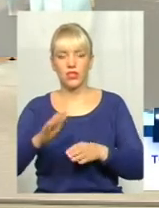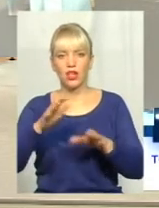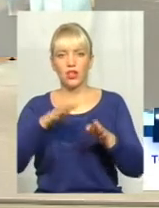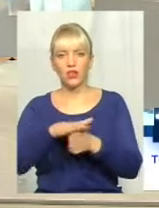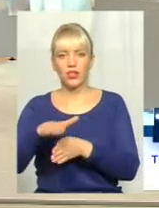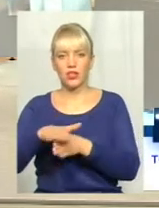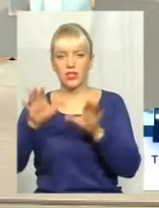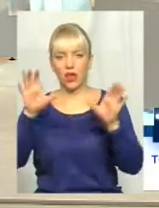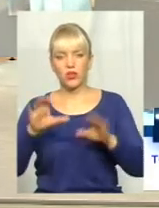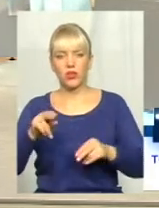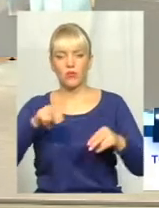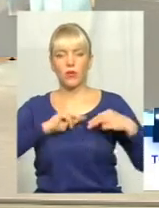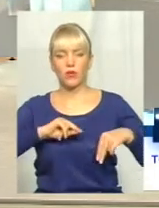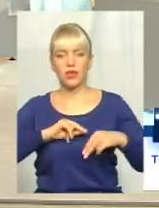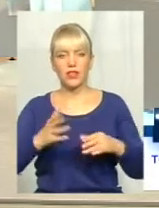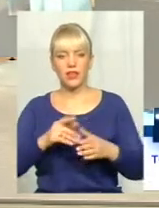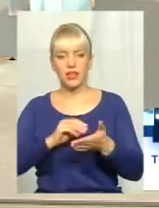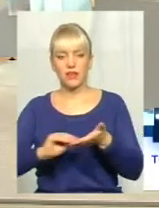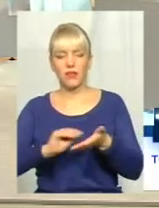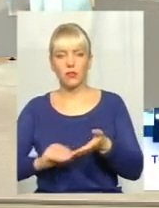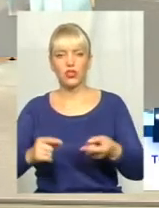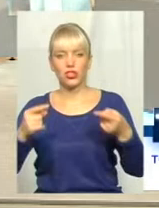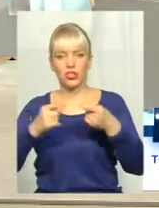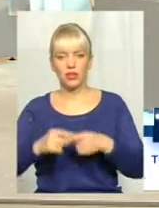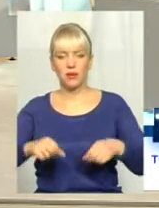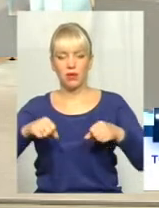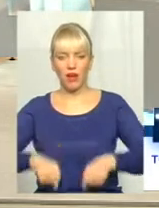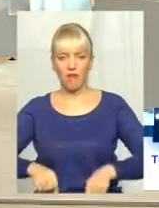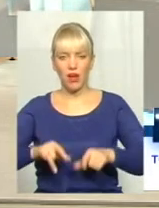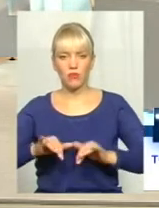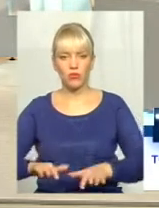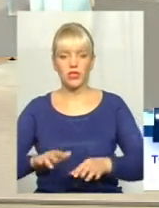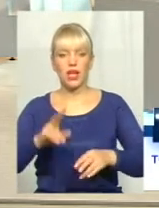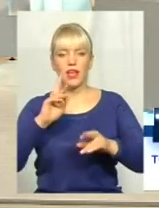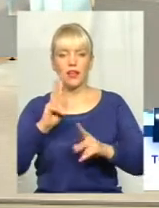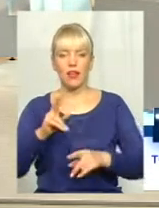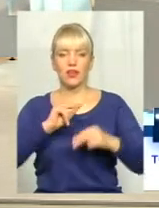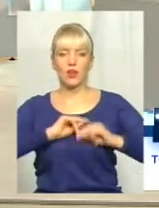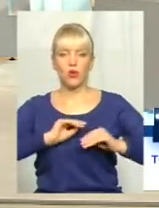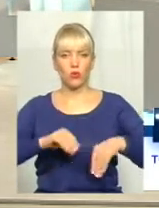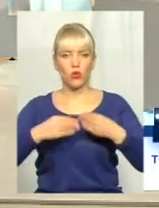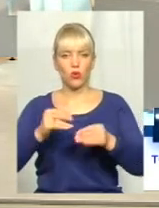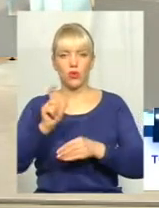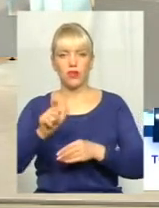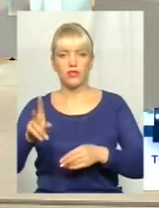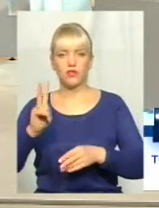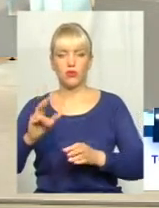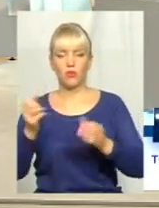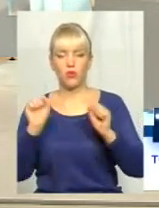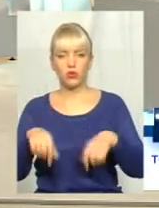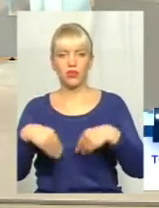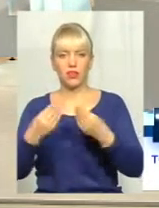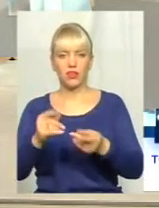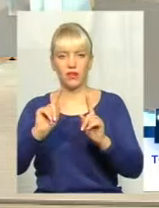про працю, який виписує чіткі права і процедури як і роботодавців, які може ставити вимоги